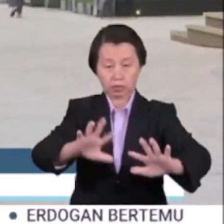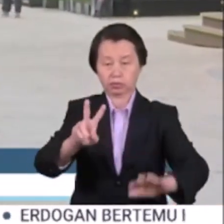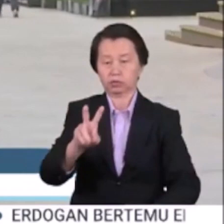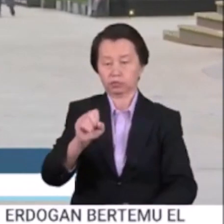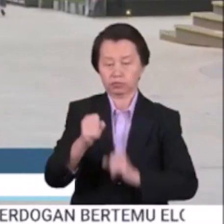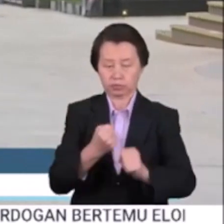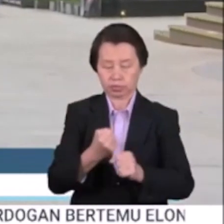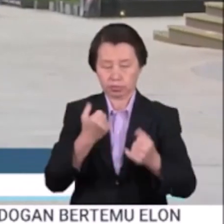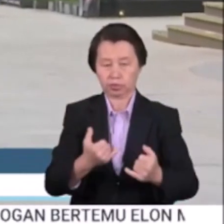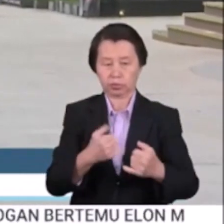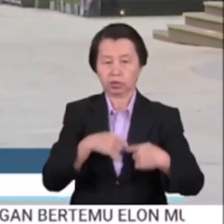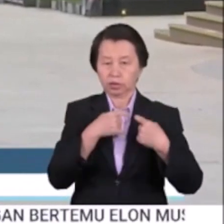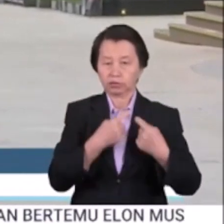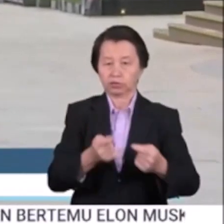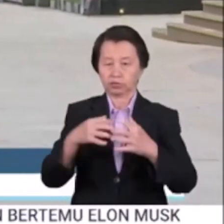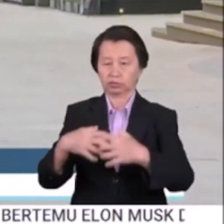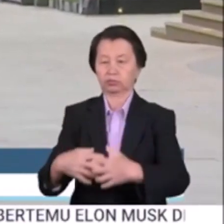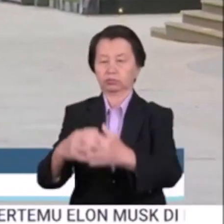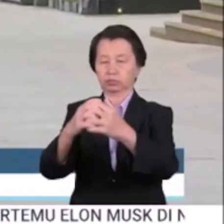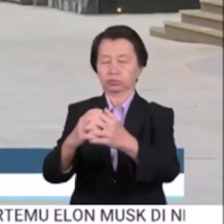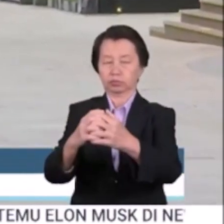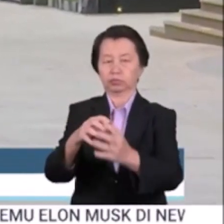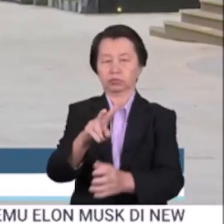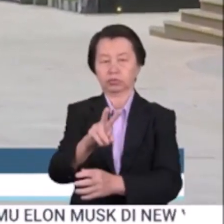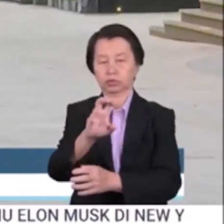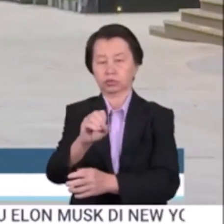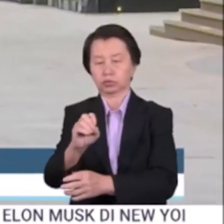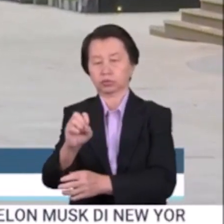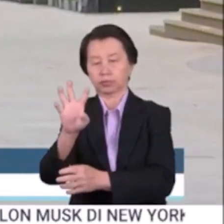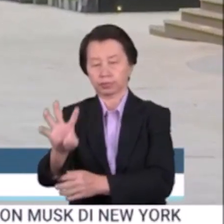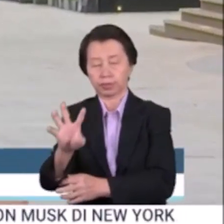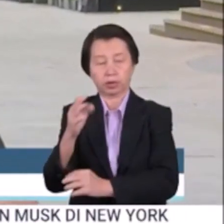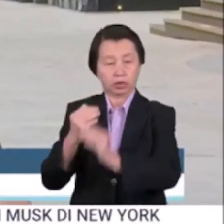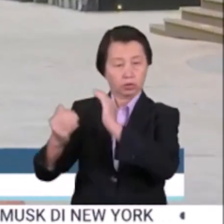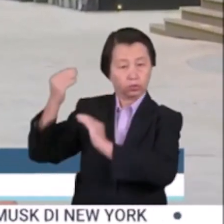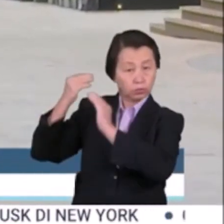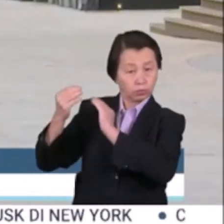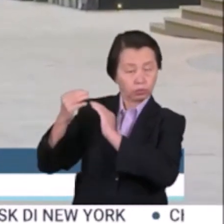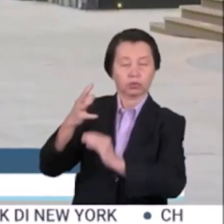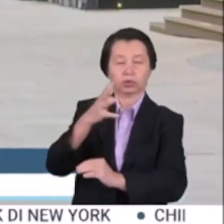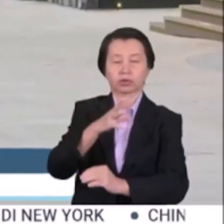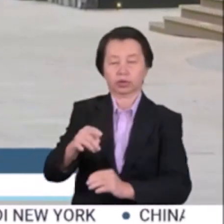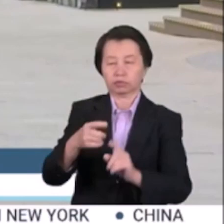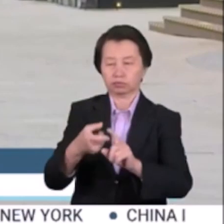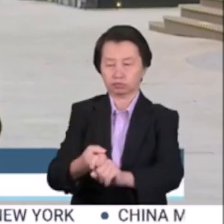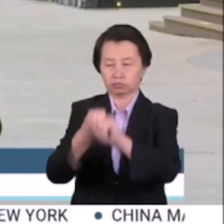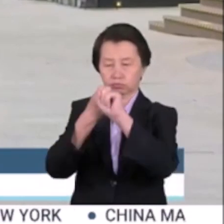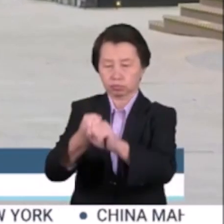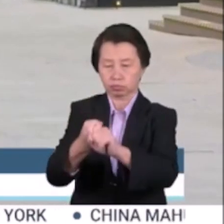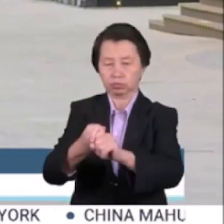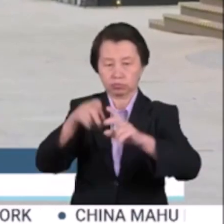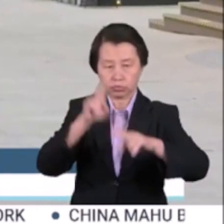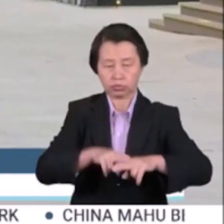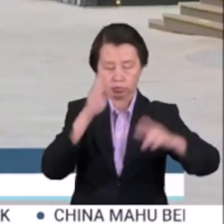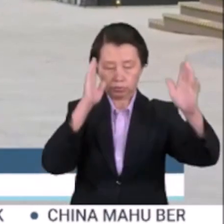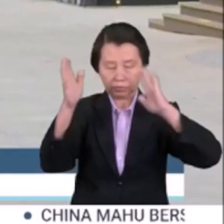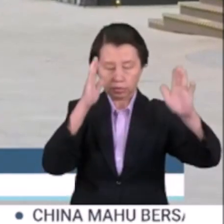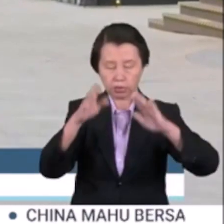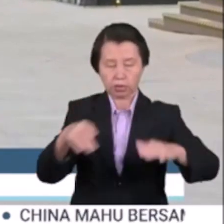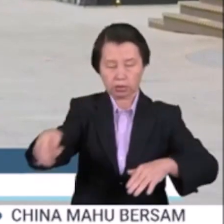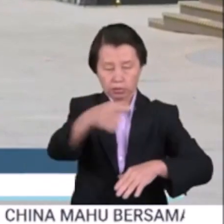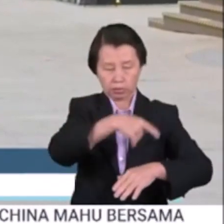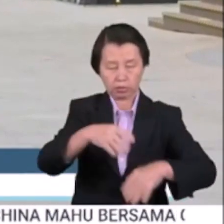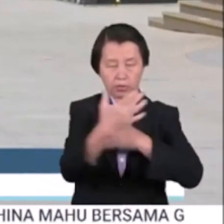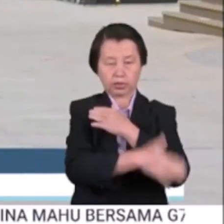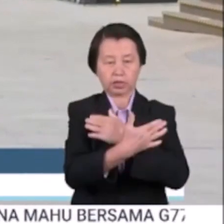ke-20 pada tahun ini sejak mula diwujudkan pada tahun 2004 yang lalu. Ia sekaligus mengukuhkan kedudukan negara dalam